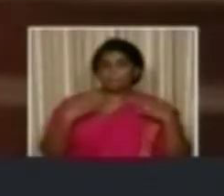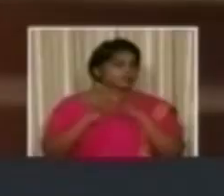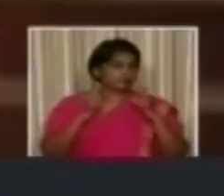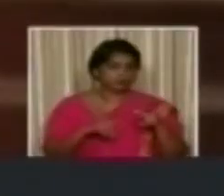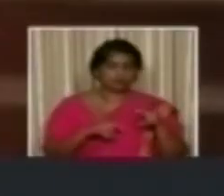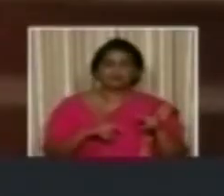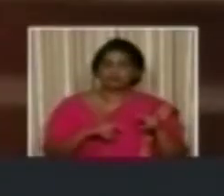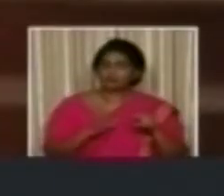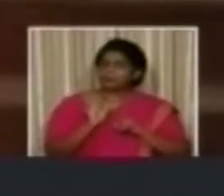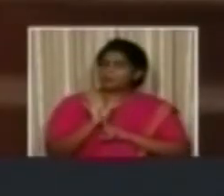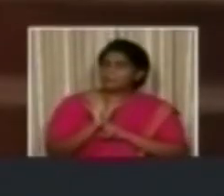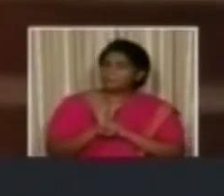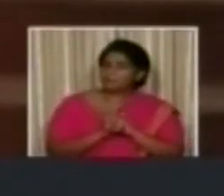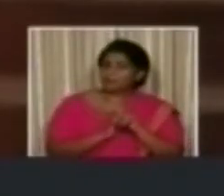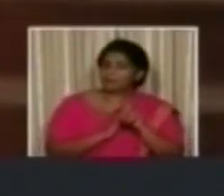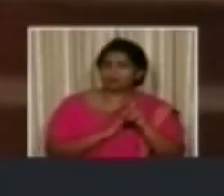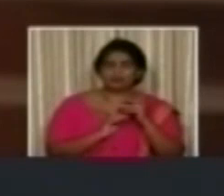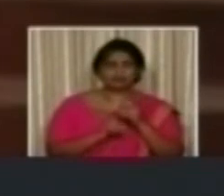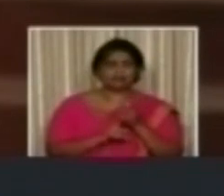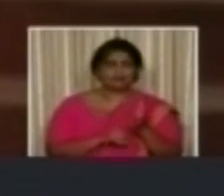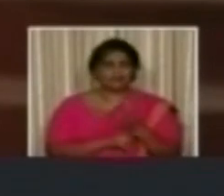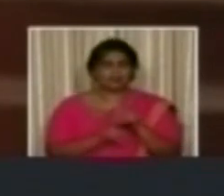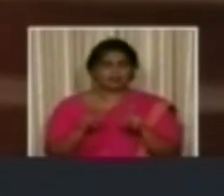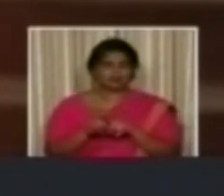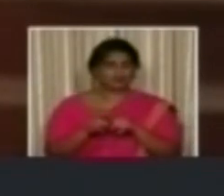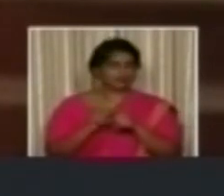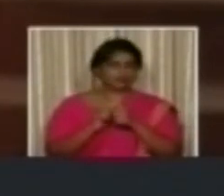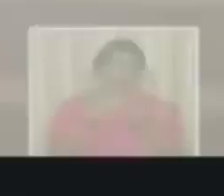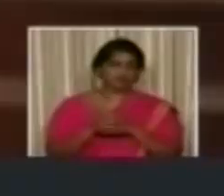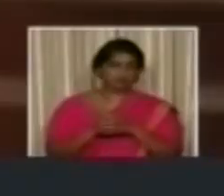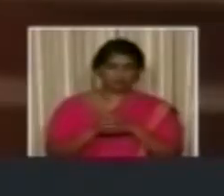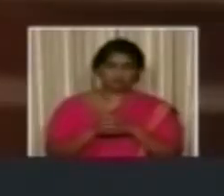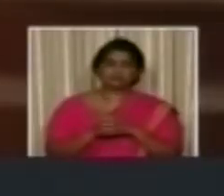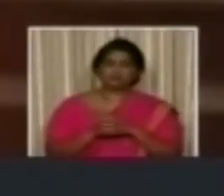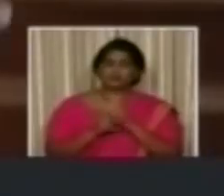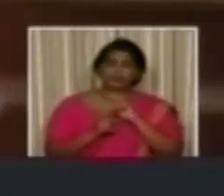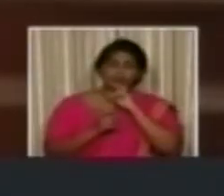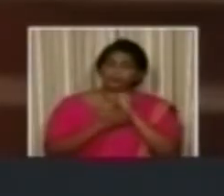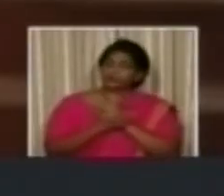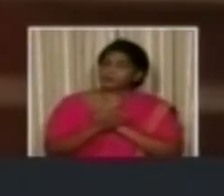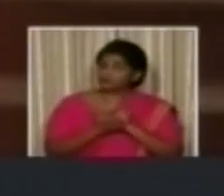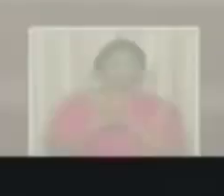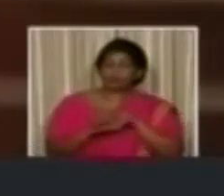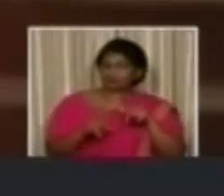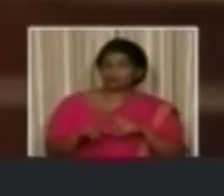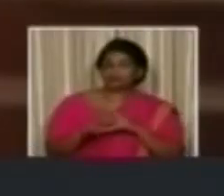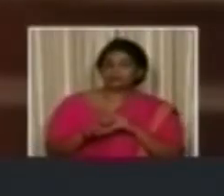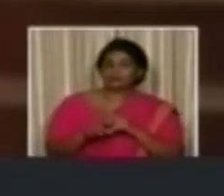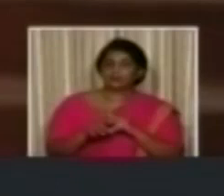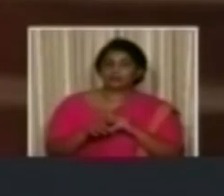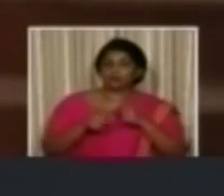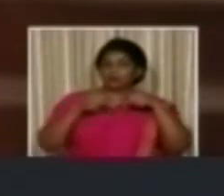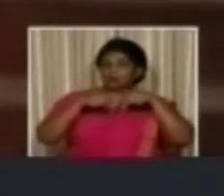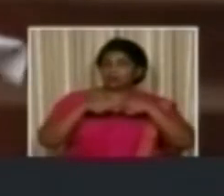நீதிமன்றத்திற்கு செல்லும் பொதுமக்களுக்கான வசதிகள் மிகவும் குறைவாகும். நீதிமன்றத்திற்கு வரும் அனைவரையும் ஒரே விதமாக நடத்துகின்றனர். பிரதிவாதி